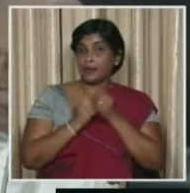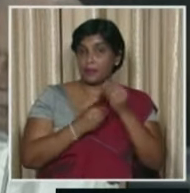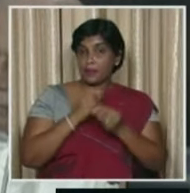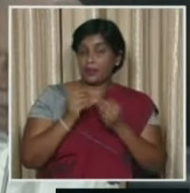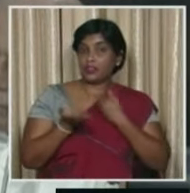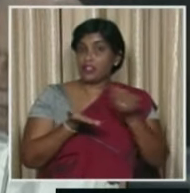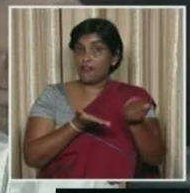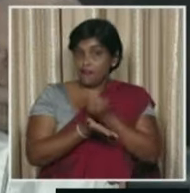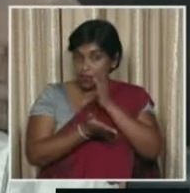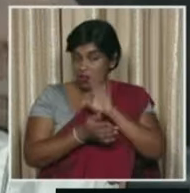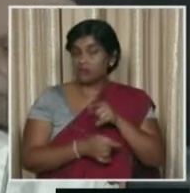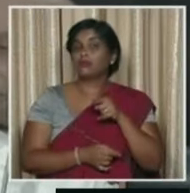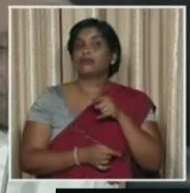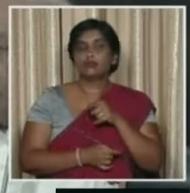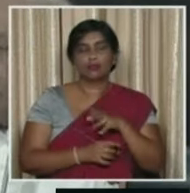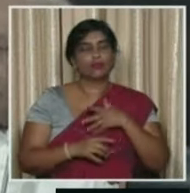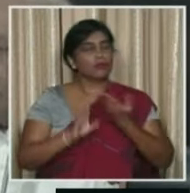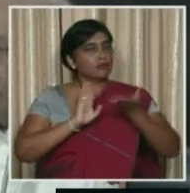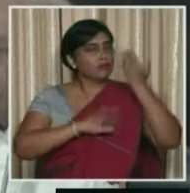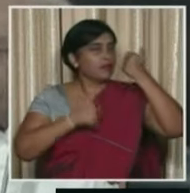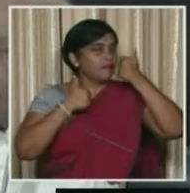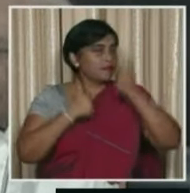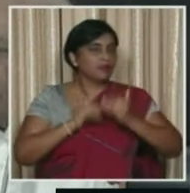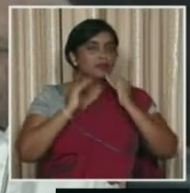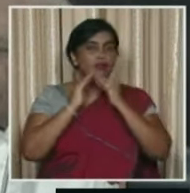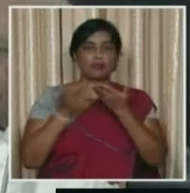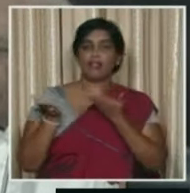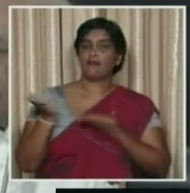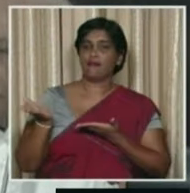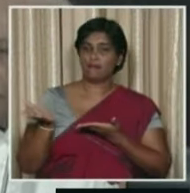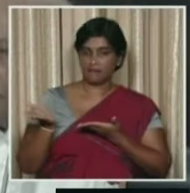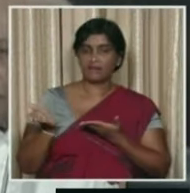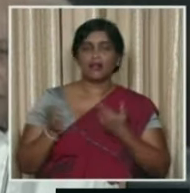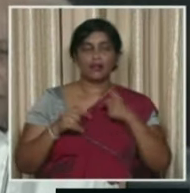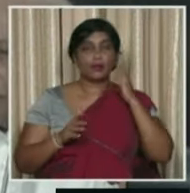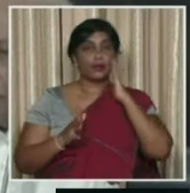වෙන් කළා නම් ඒ ඓතිහාසික ගොඩනැගිල්ල අපට තියෙනවා. විදේශ විනිමයක් ලැබෙනවා.